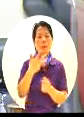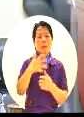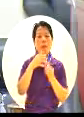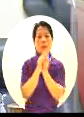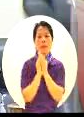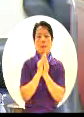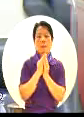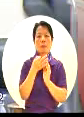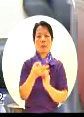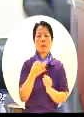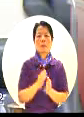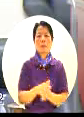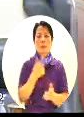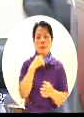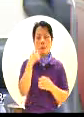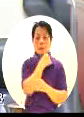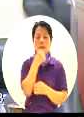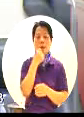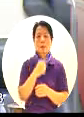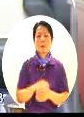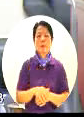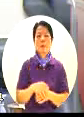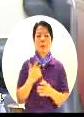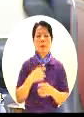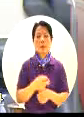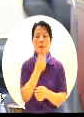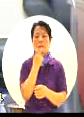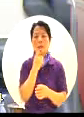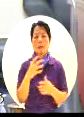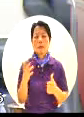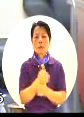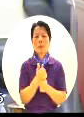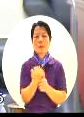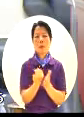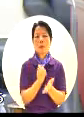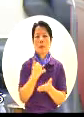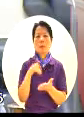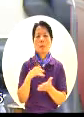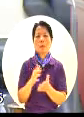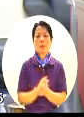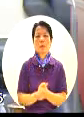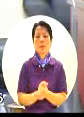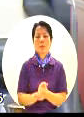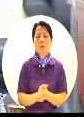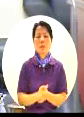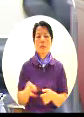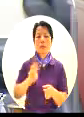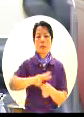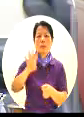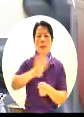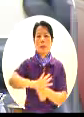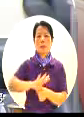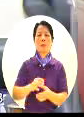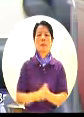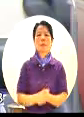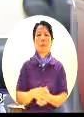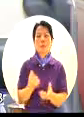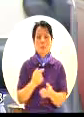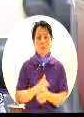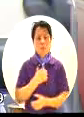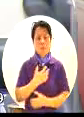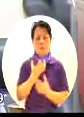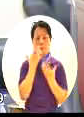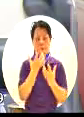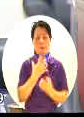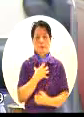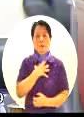啥？我们台湾中央总预算的3倍到4倍啊，真的会吓死人哈！